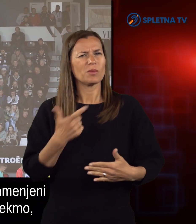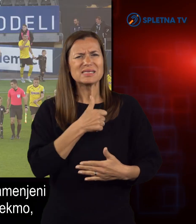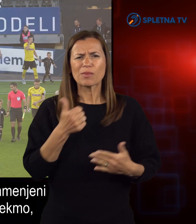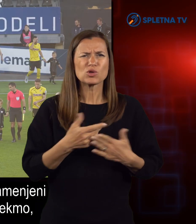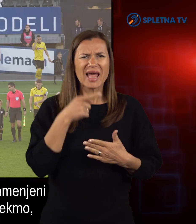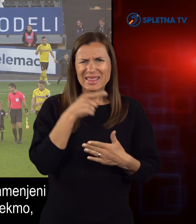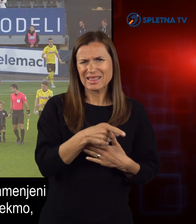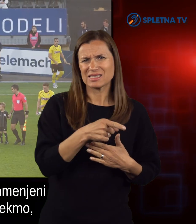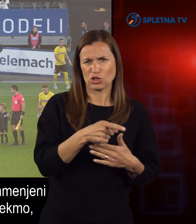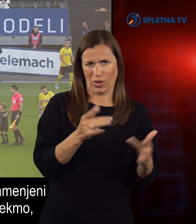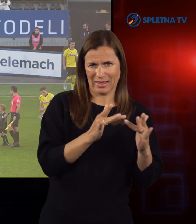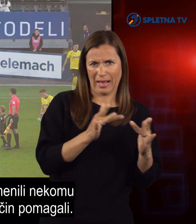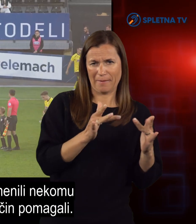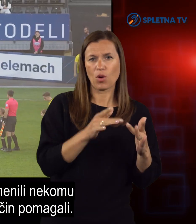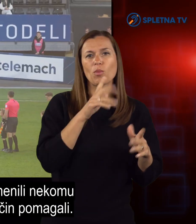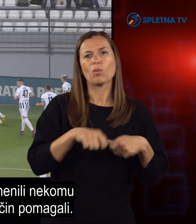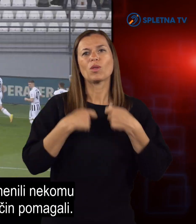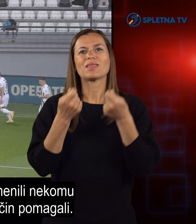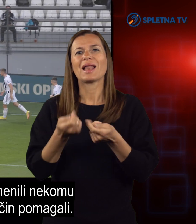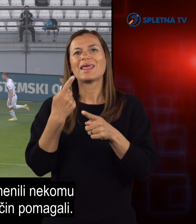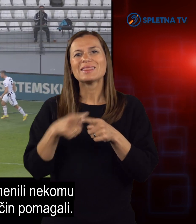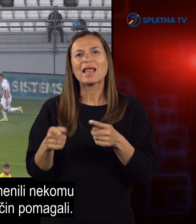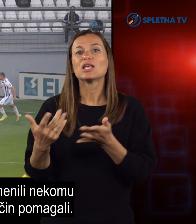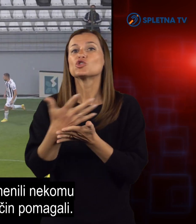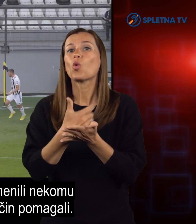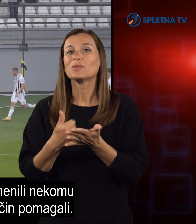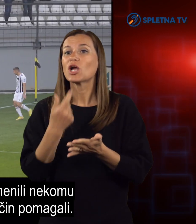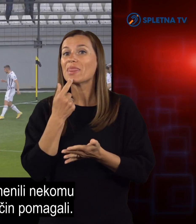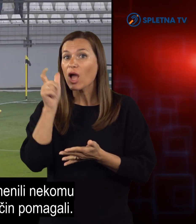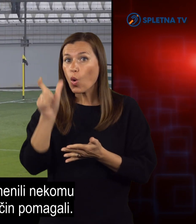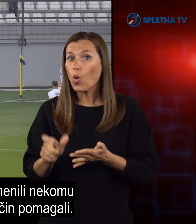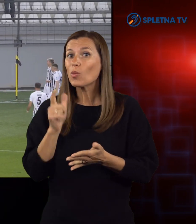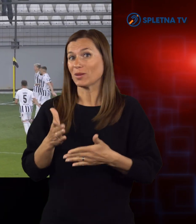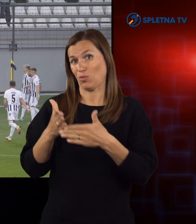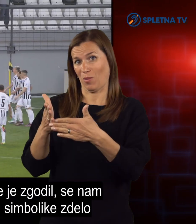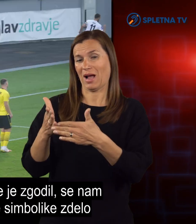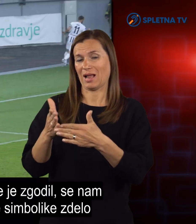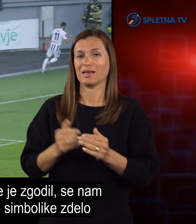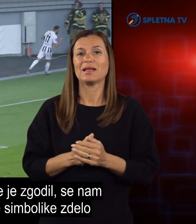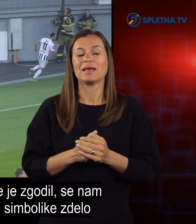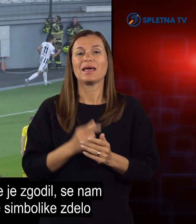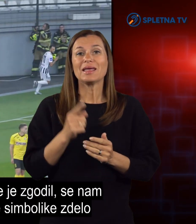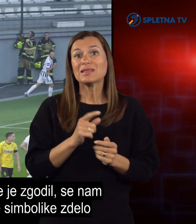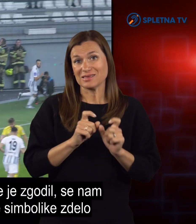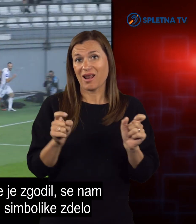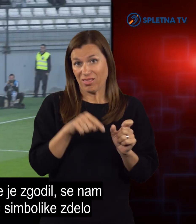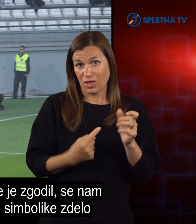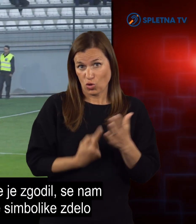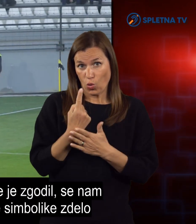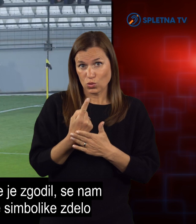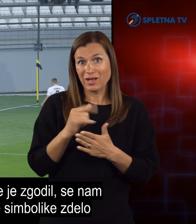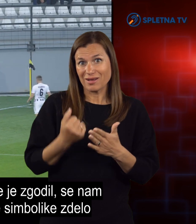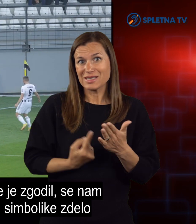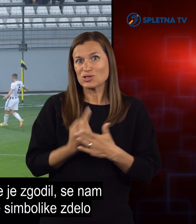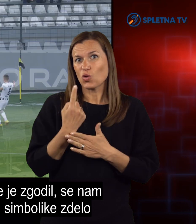samo za tisto tekmo, del izkupička namenili nekomu in mu na tak način pomagali. Vsled dogodka, ki se